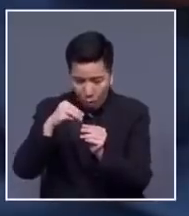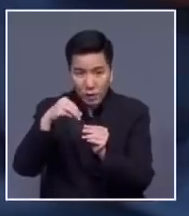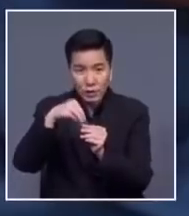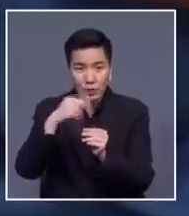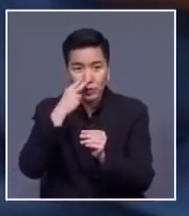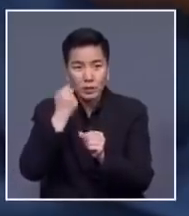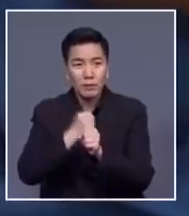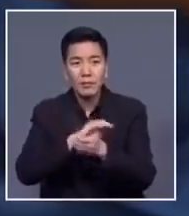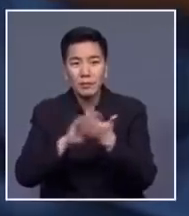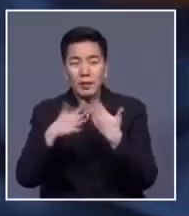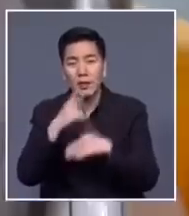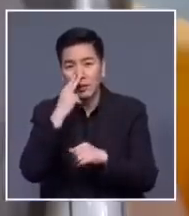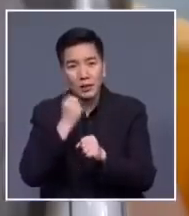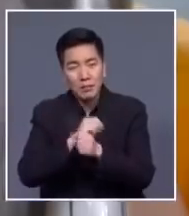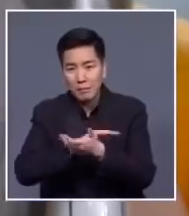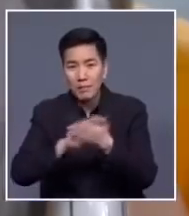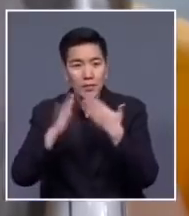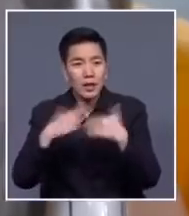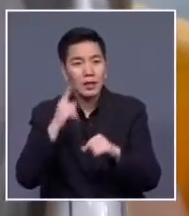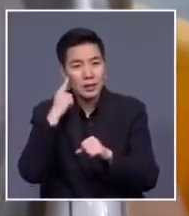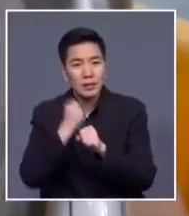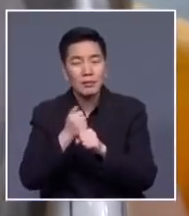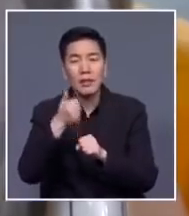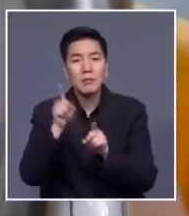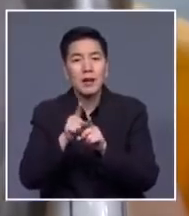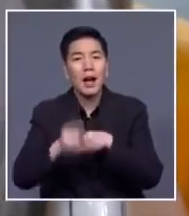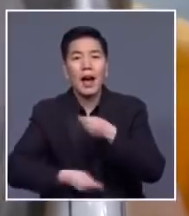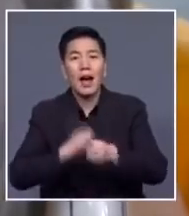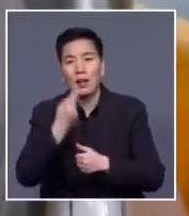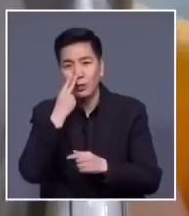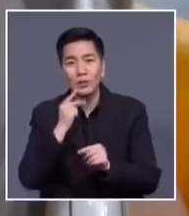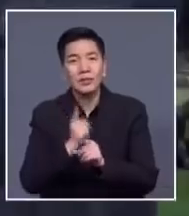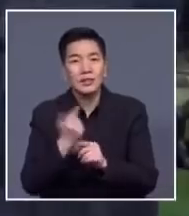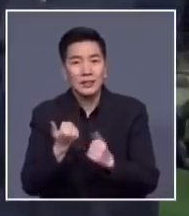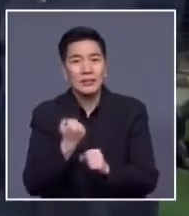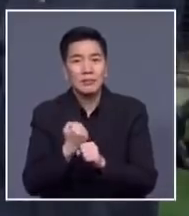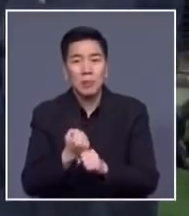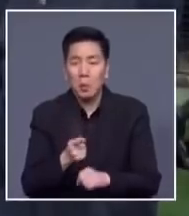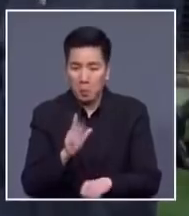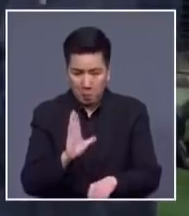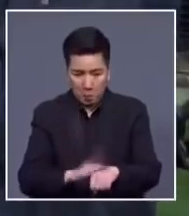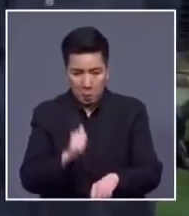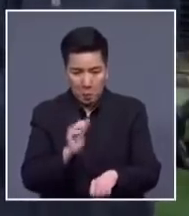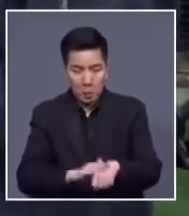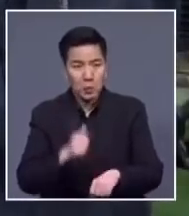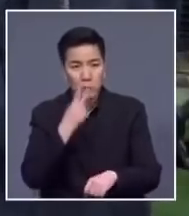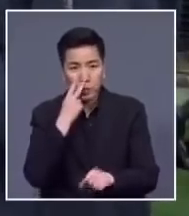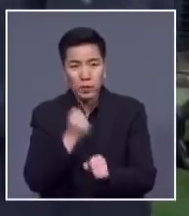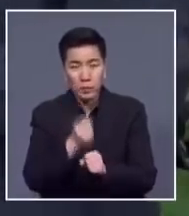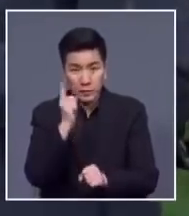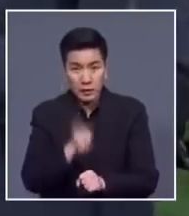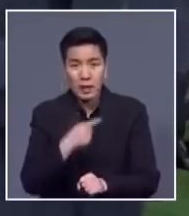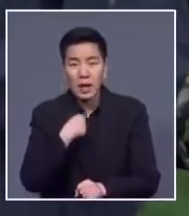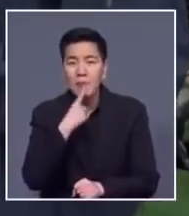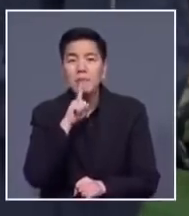านนึงครับหัวก็เสร็จแล้ว ครับแล้วก็ทำจนมันสำเร็จออกมาแบบนี้ ครับผมจนขายได้เลย โอ้โหเจ๋งมากเลยนะครับผมแล้วเป็นยังไงบ้างพู